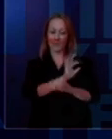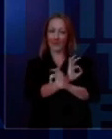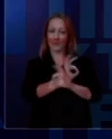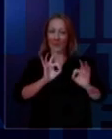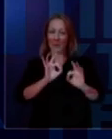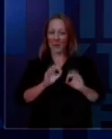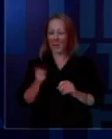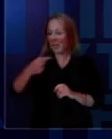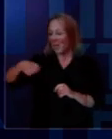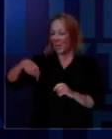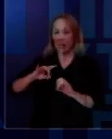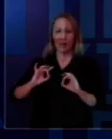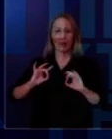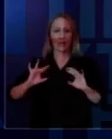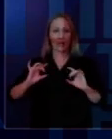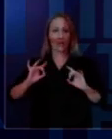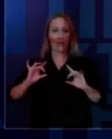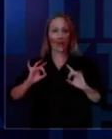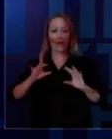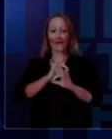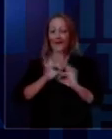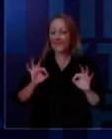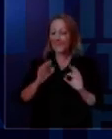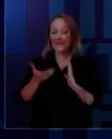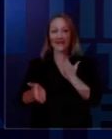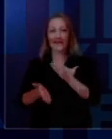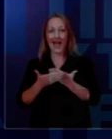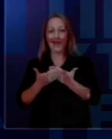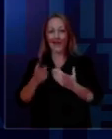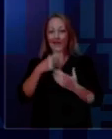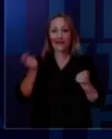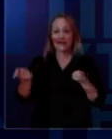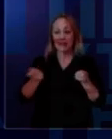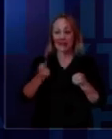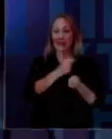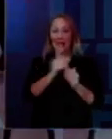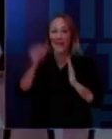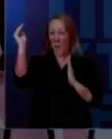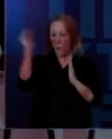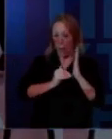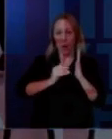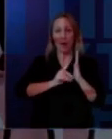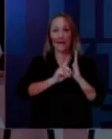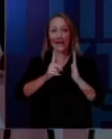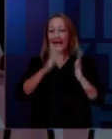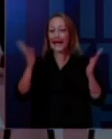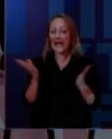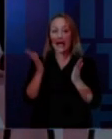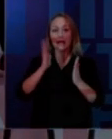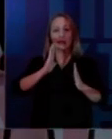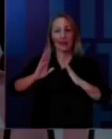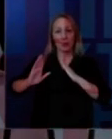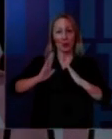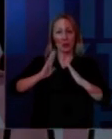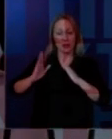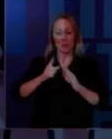δεν έκαναν τίποτα ουσιαστικό για να συγκρατήσουν την ύφεση, να προστατεύσουν